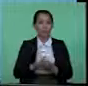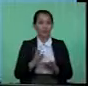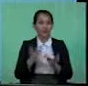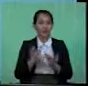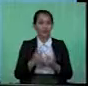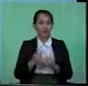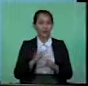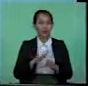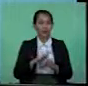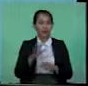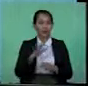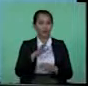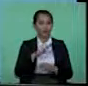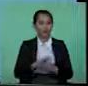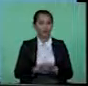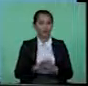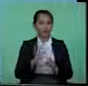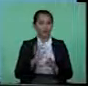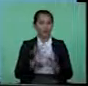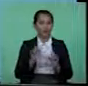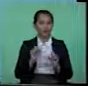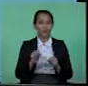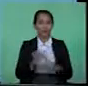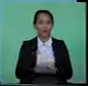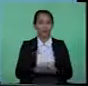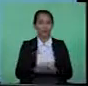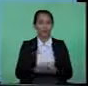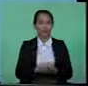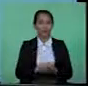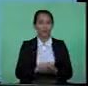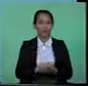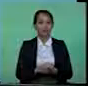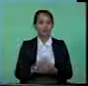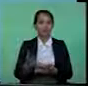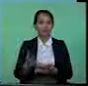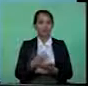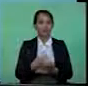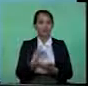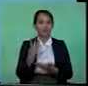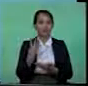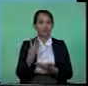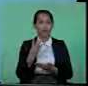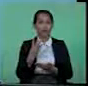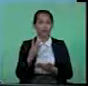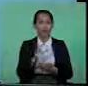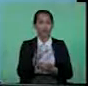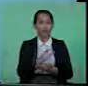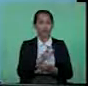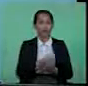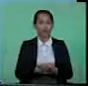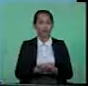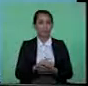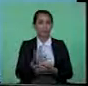bajardingizmi? Unday bo'lsa, tekshirib olamiz. Terdi 14 ishchi